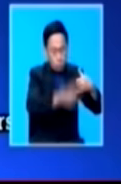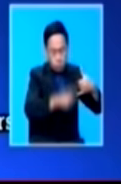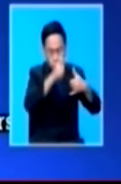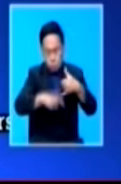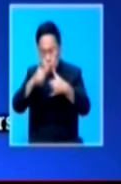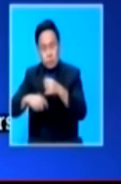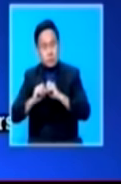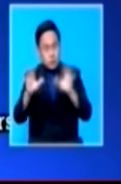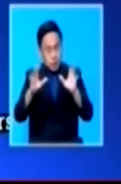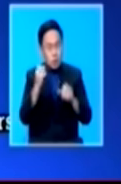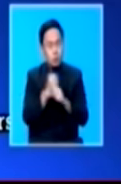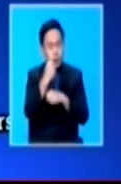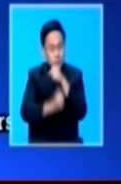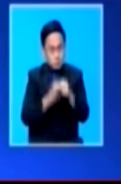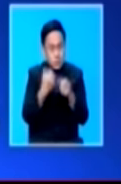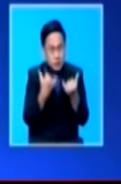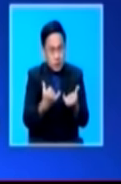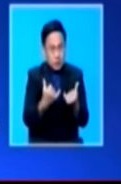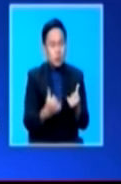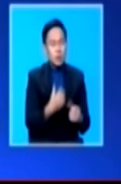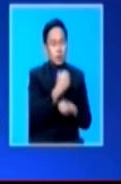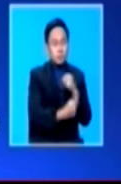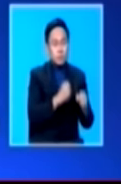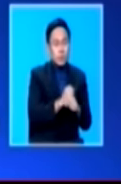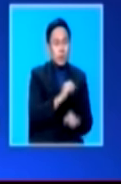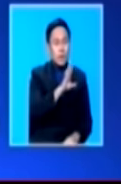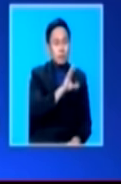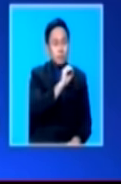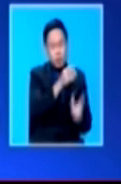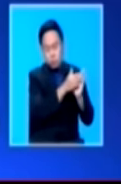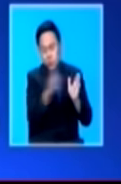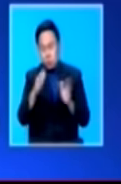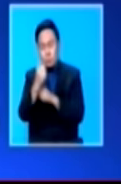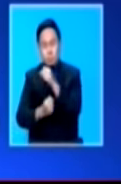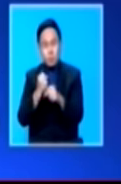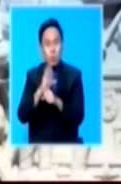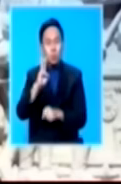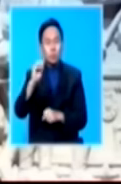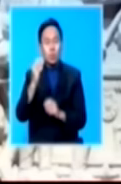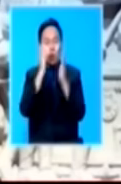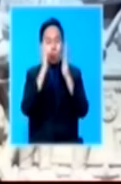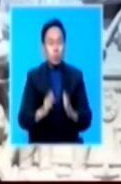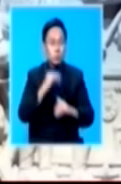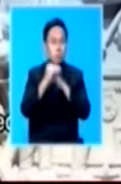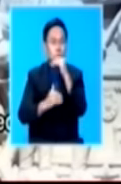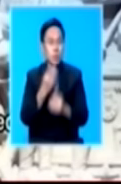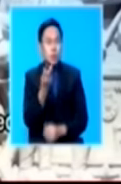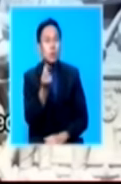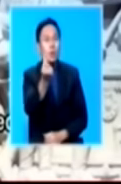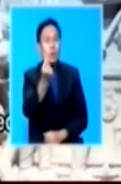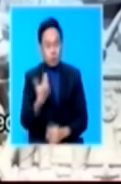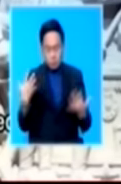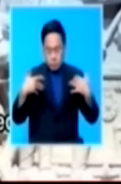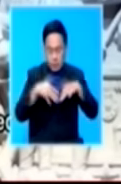าในปีนี้ถึงปี60จะทำคนเหล่านี้ได้เท่าไหร่นะจะต่อยอดยังไงจะเอาใครมาเชื่อมโยงนะจะ